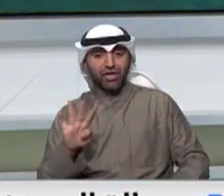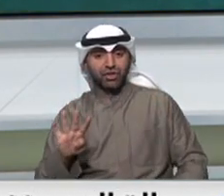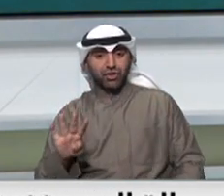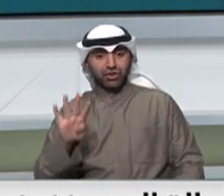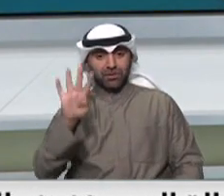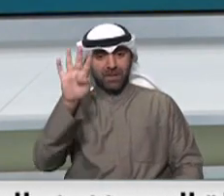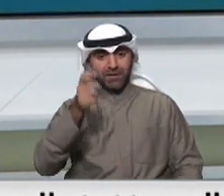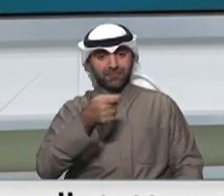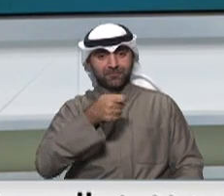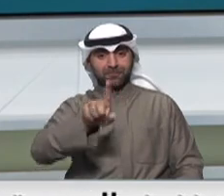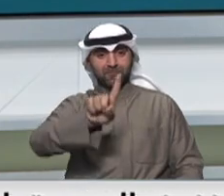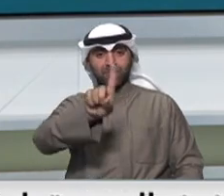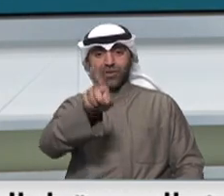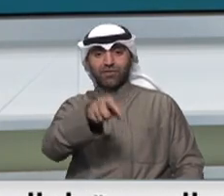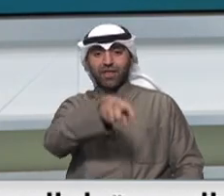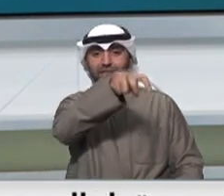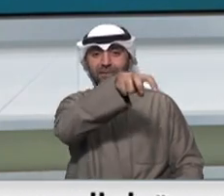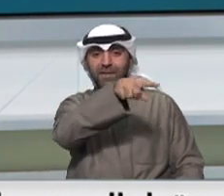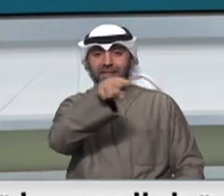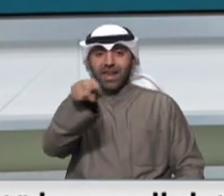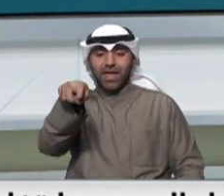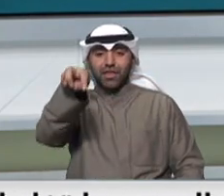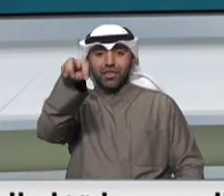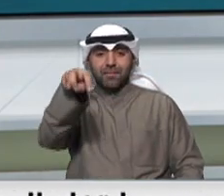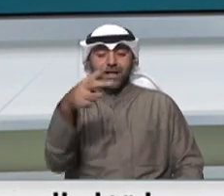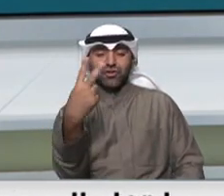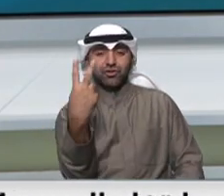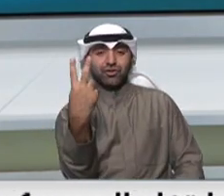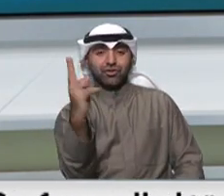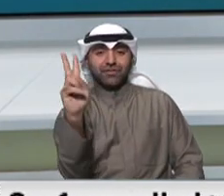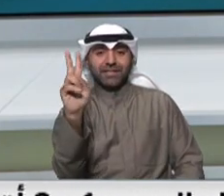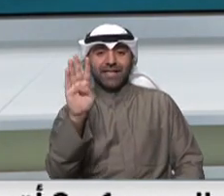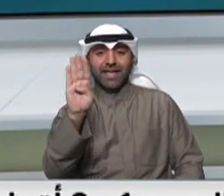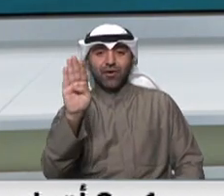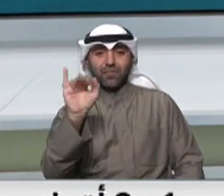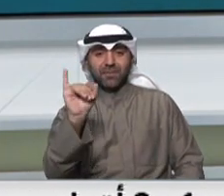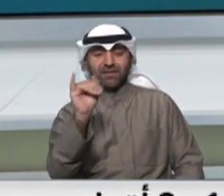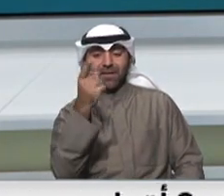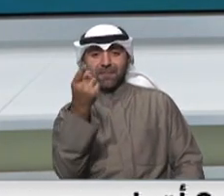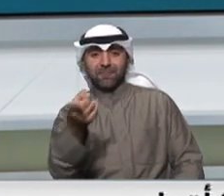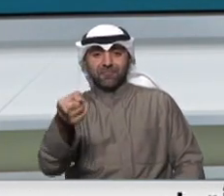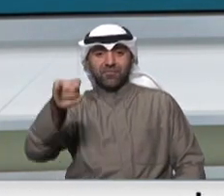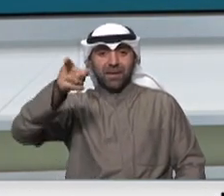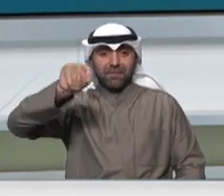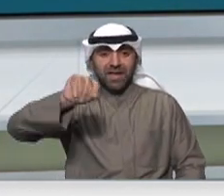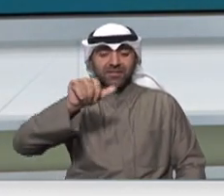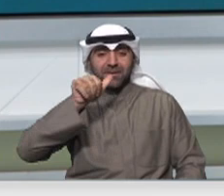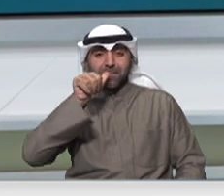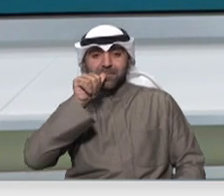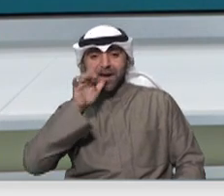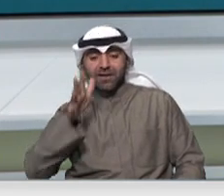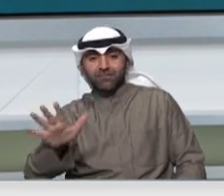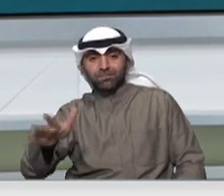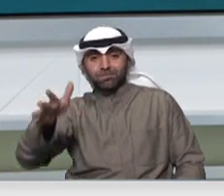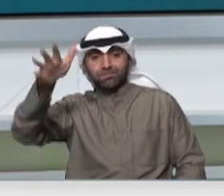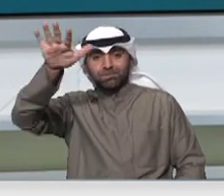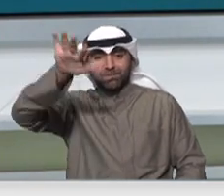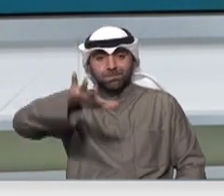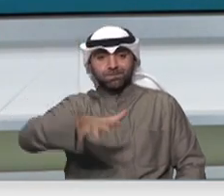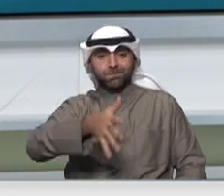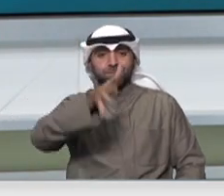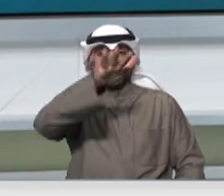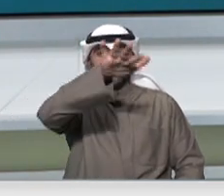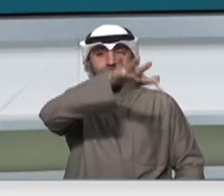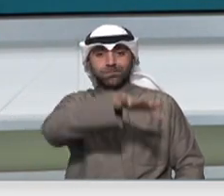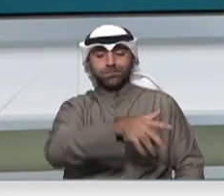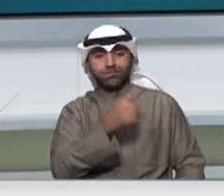28 كيل م في الساعه والبحر ايضا راح يكون خفيف الى معتدل الموج من واحد الى ارب قدم والفتره هذه من فترات الحمل المد